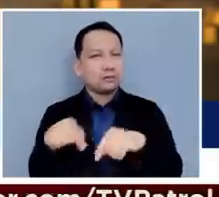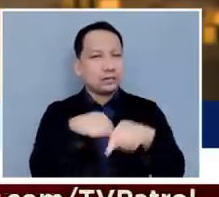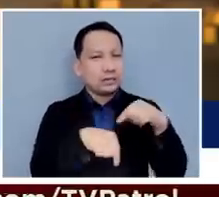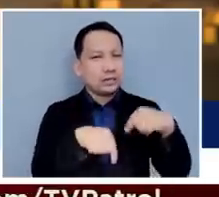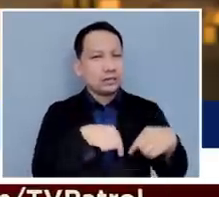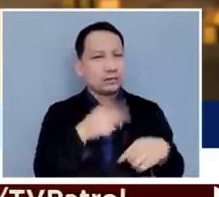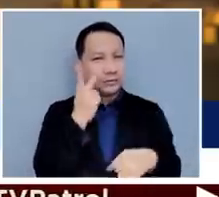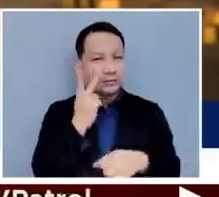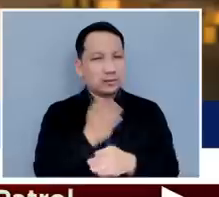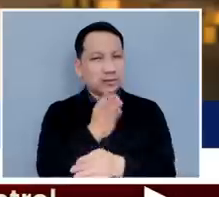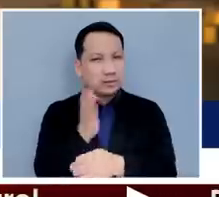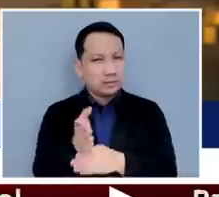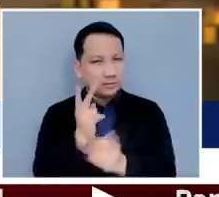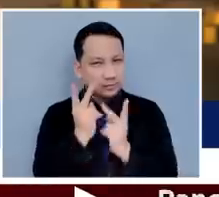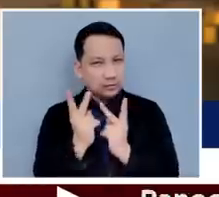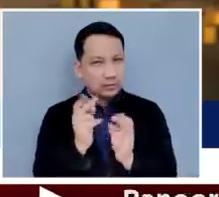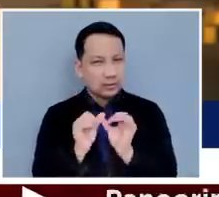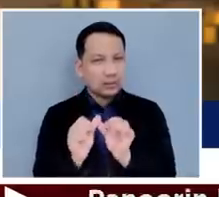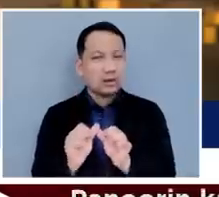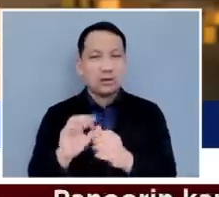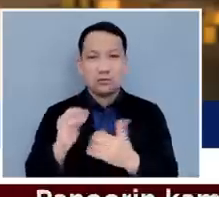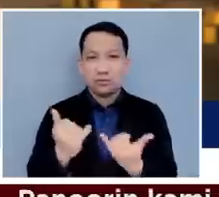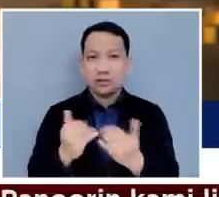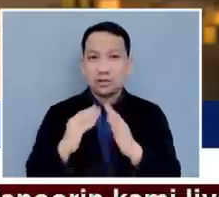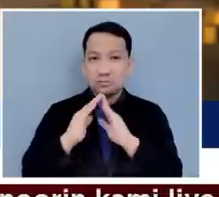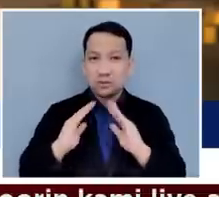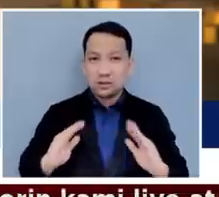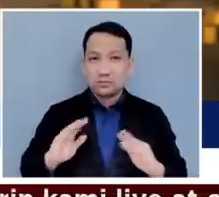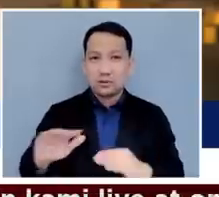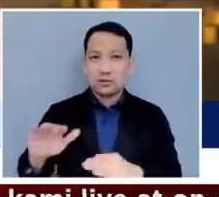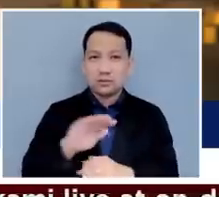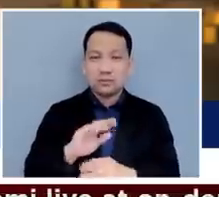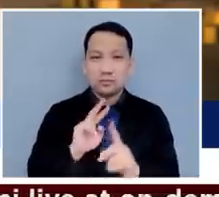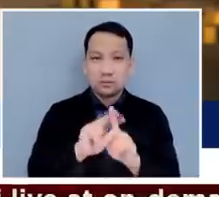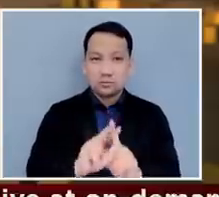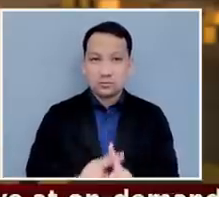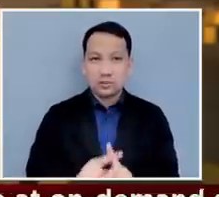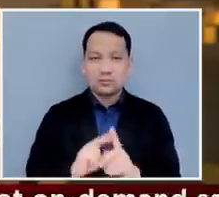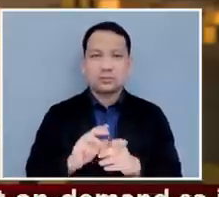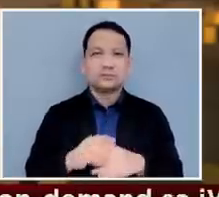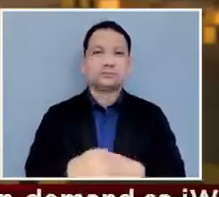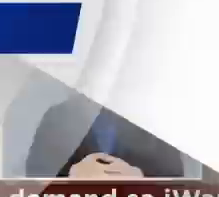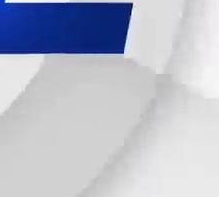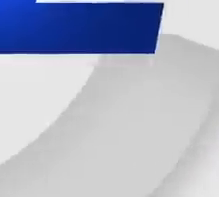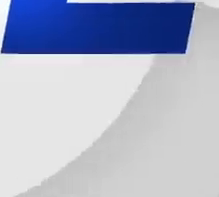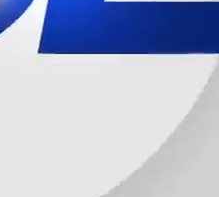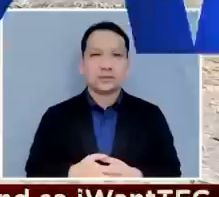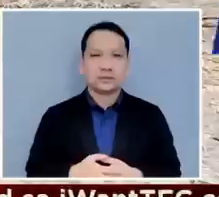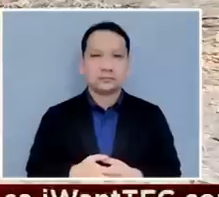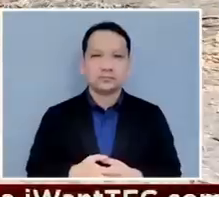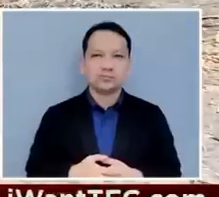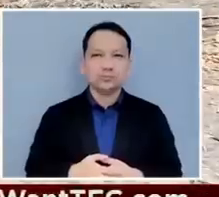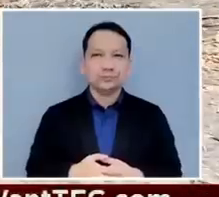Pupuntahan, bibisitahin pa yung mga bahay ng mga nag-apply ng claim.